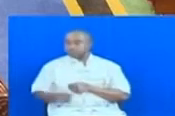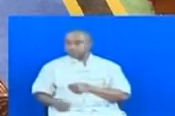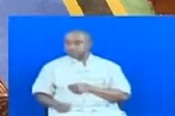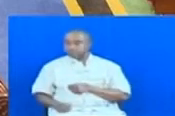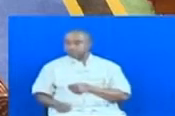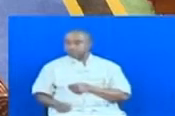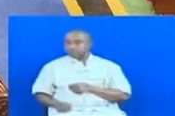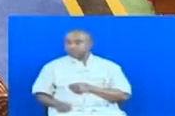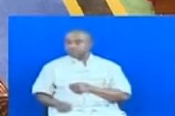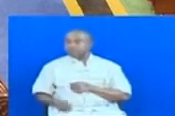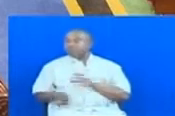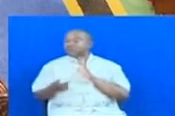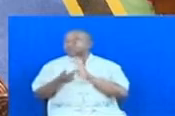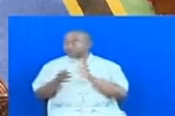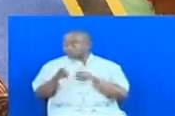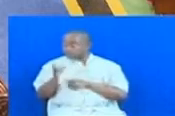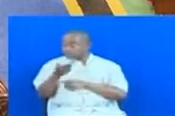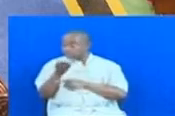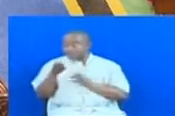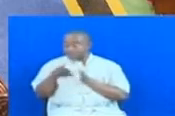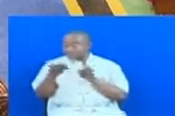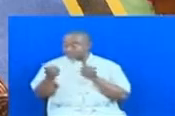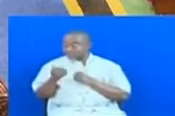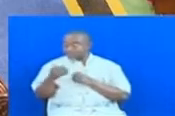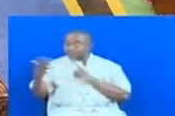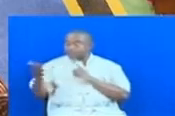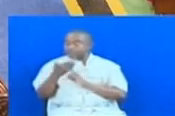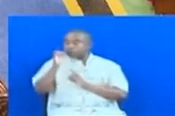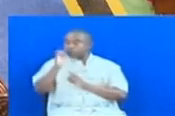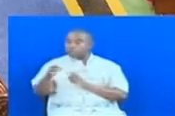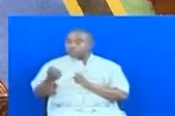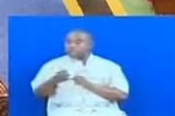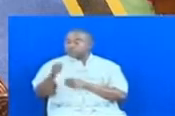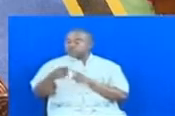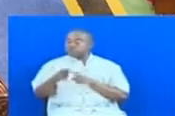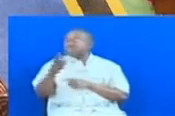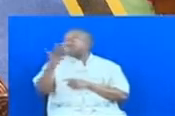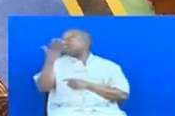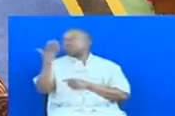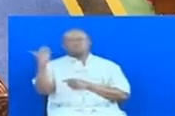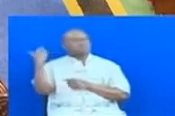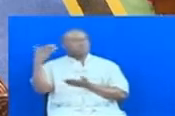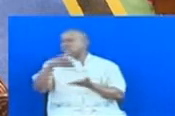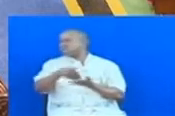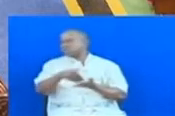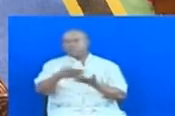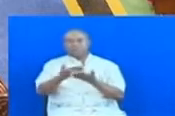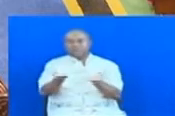nyingine mpaka huu mwaka unaisha pato lake kwa mwaka hata shilingi milioni 500 haijafika.